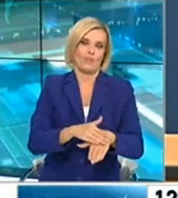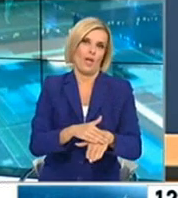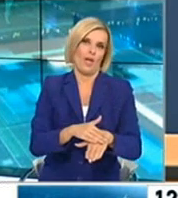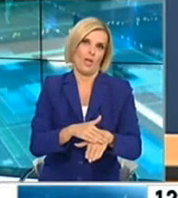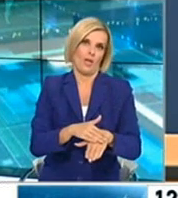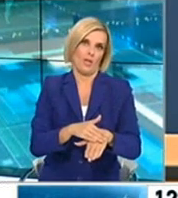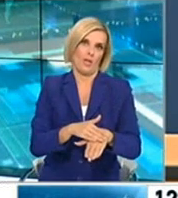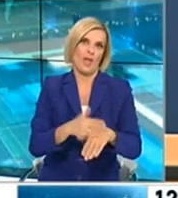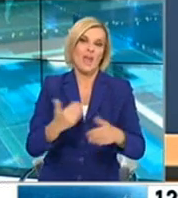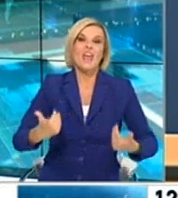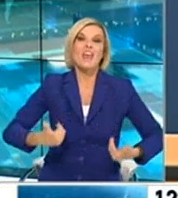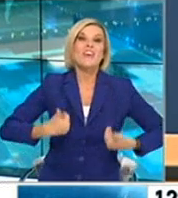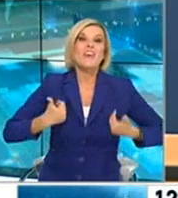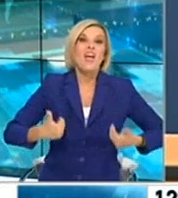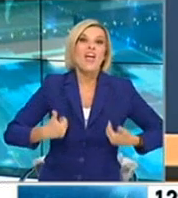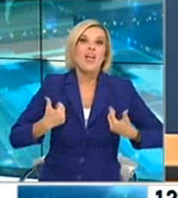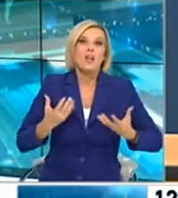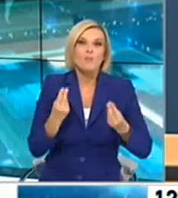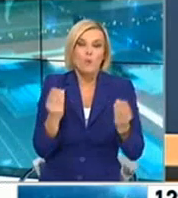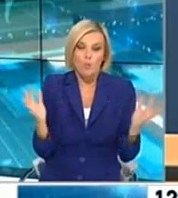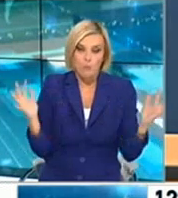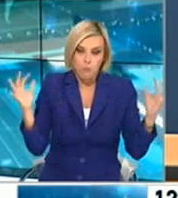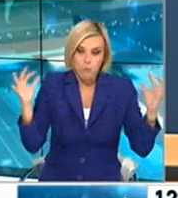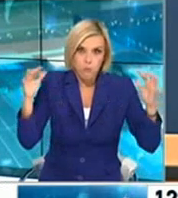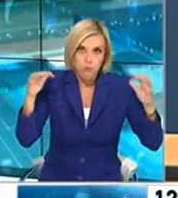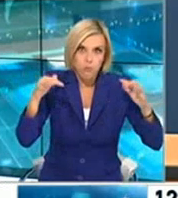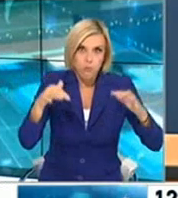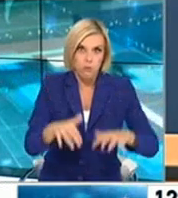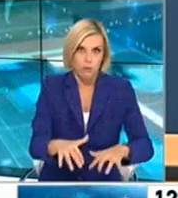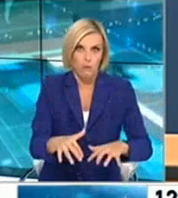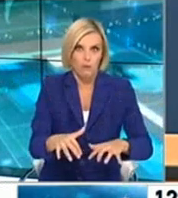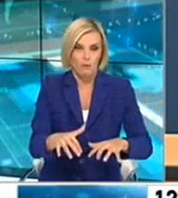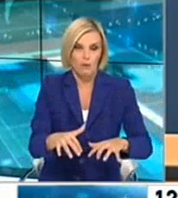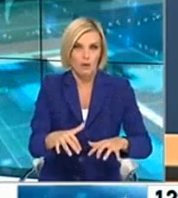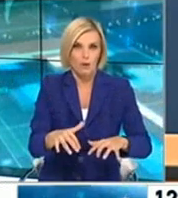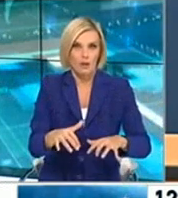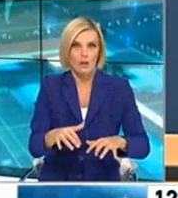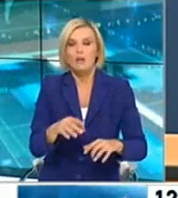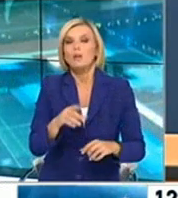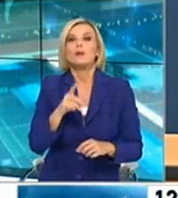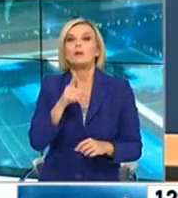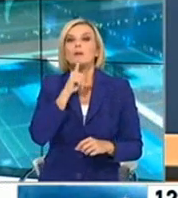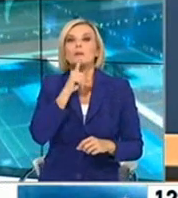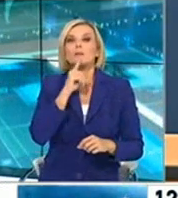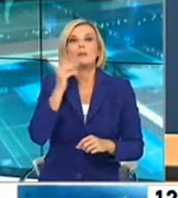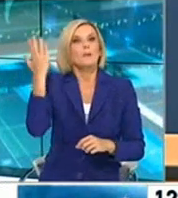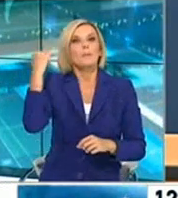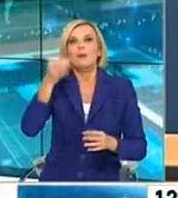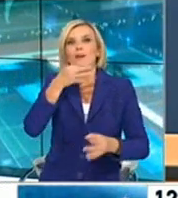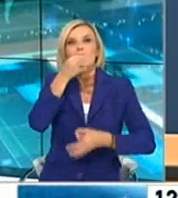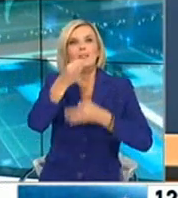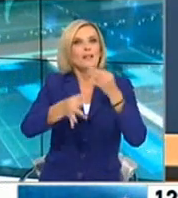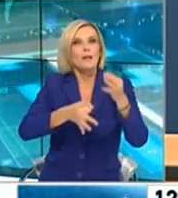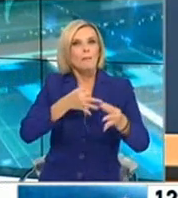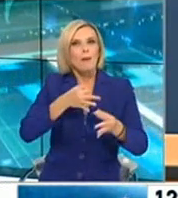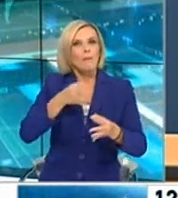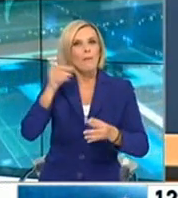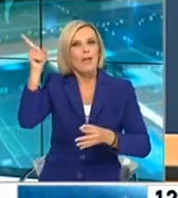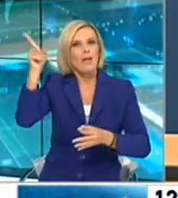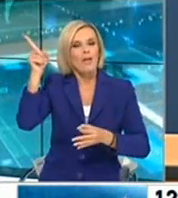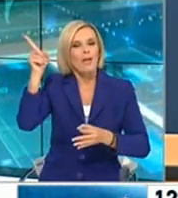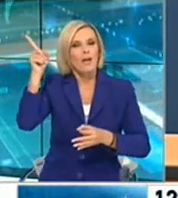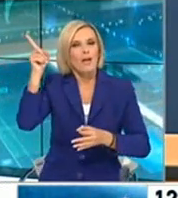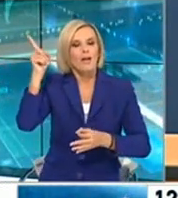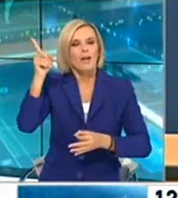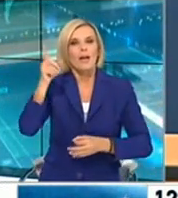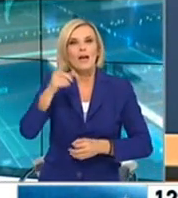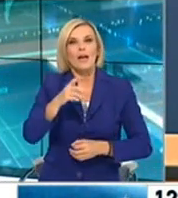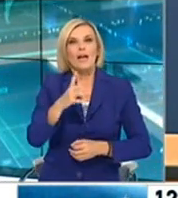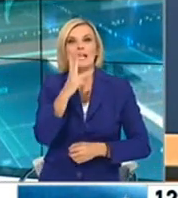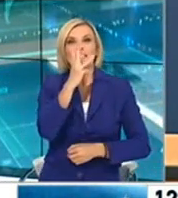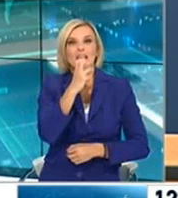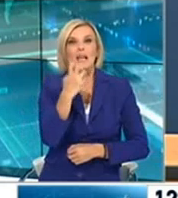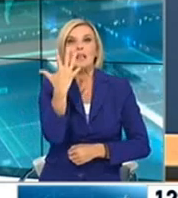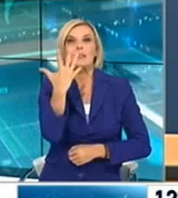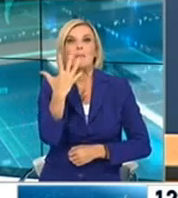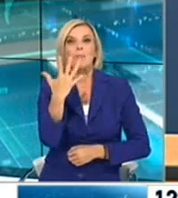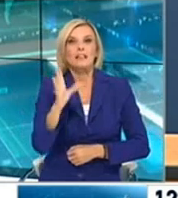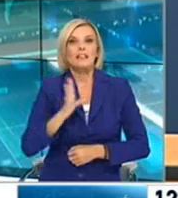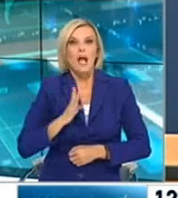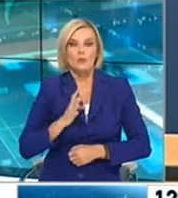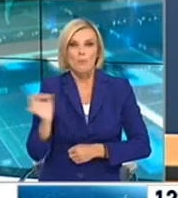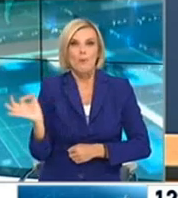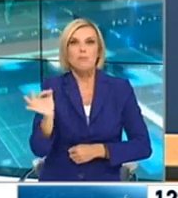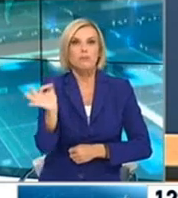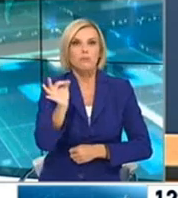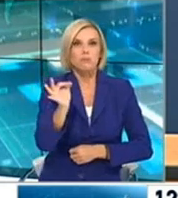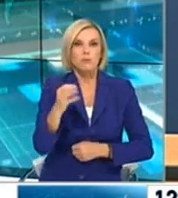Χαρακτηριστικά είναι τα πρόσφατα παραδείγματα εστιών σε κρατοβιομηχανία, με 35 έως τώρα καταγεγραμμένα κρούσματα,